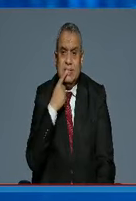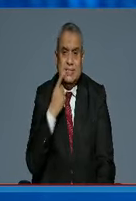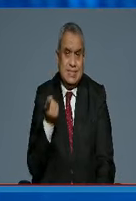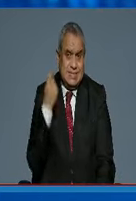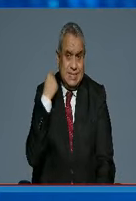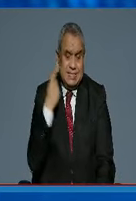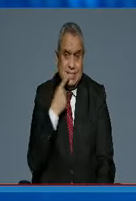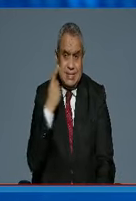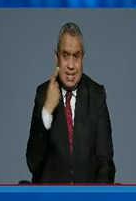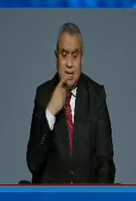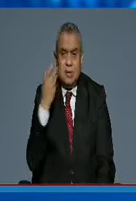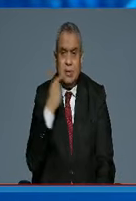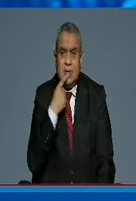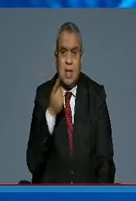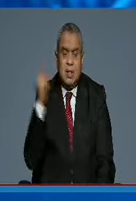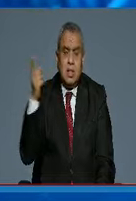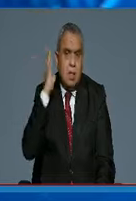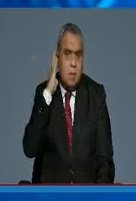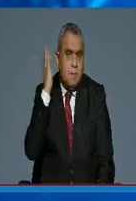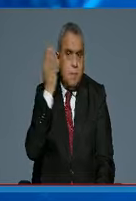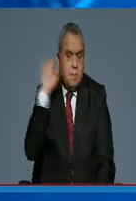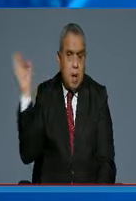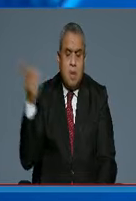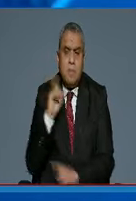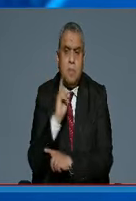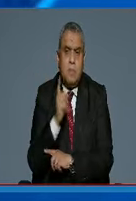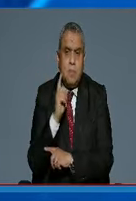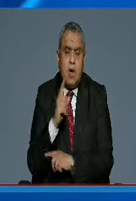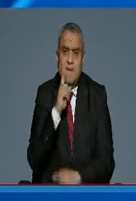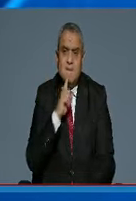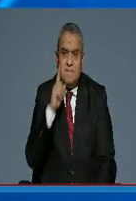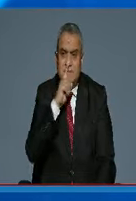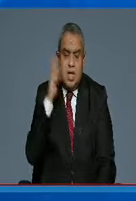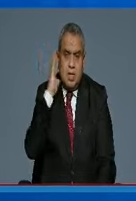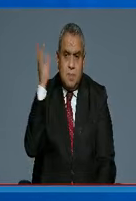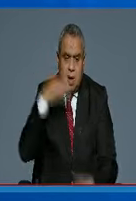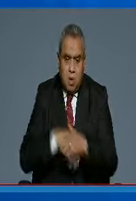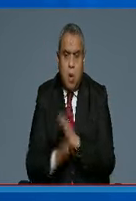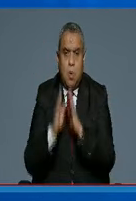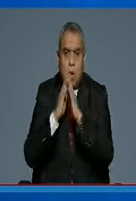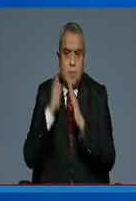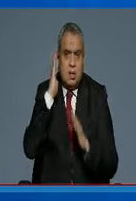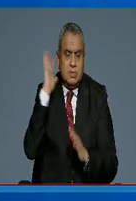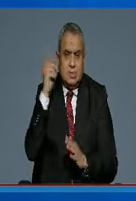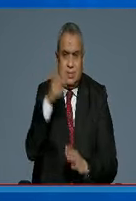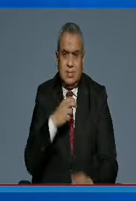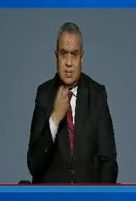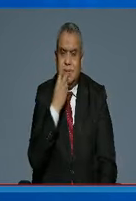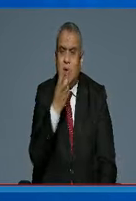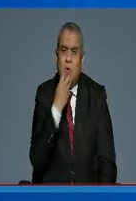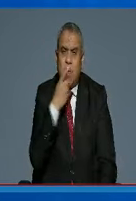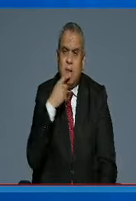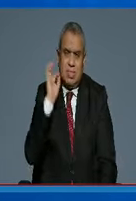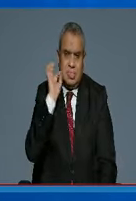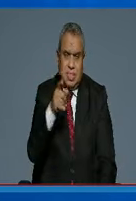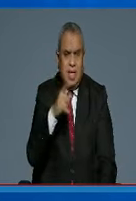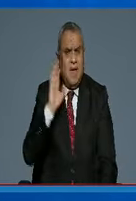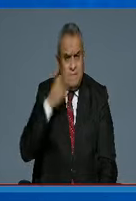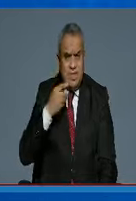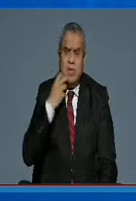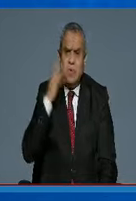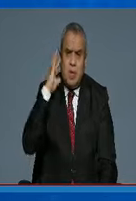من سنه كنت بقول كده هو اعظم مدير فني اجنبي دخل مصر هتقول كريم في مدربين اجانب اعظم منه هقوللك